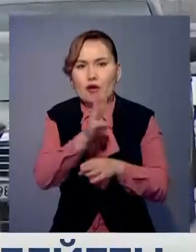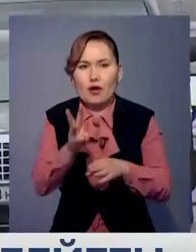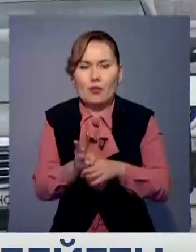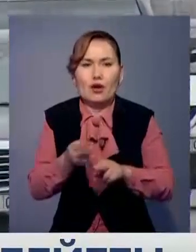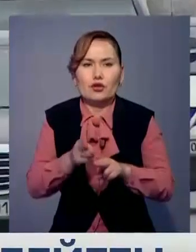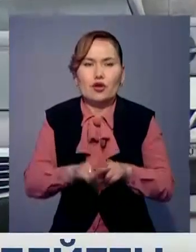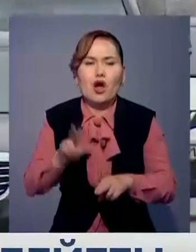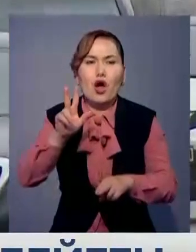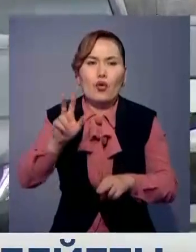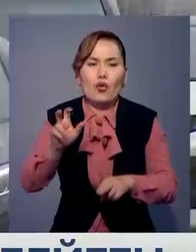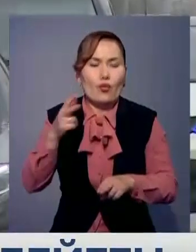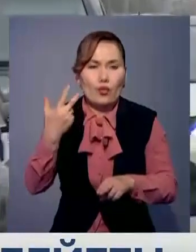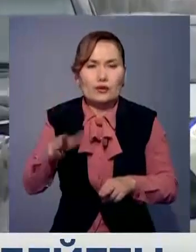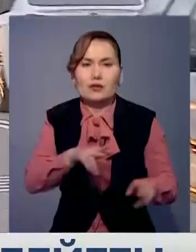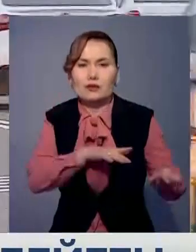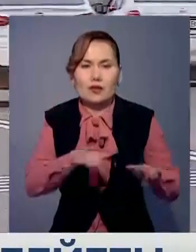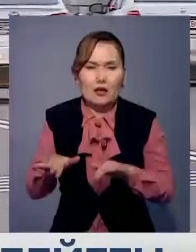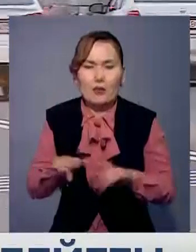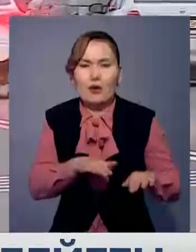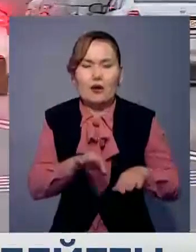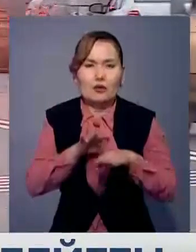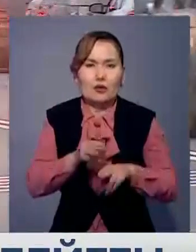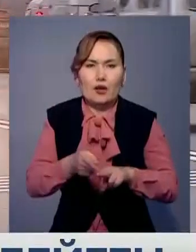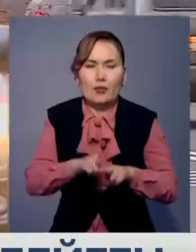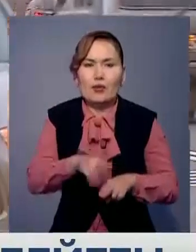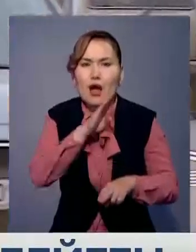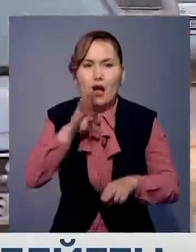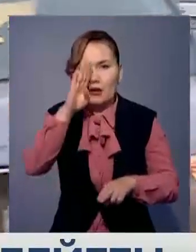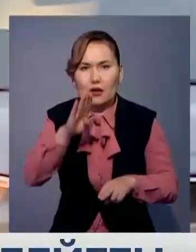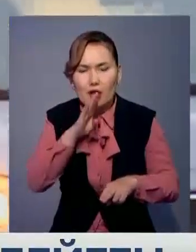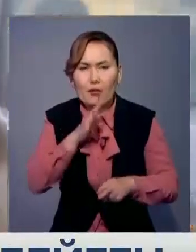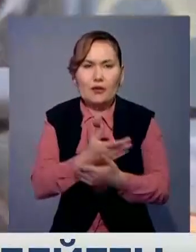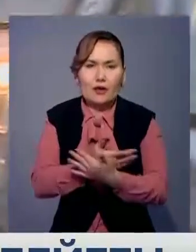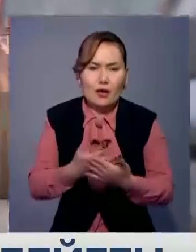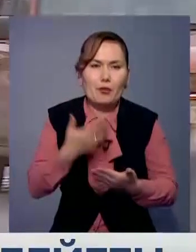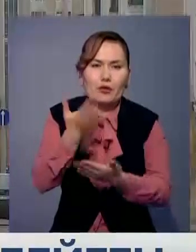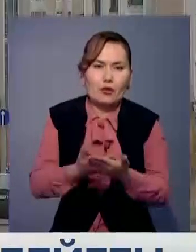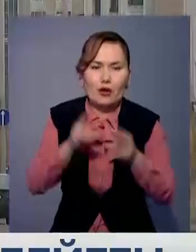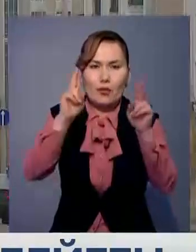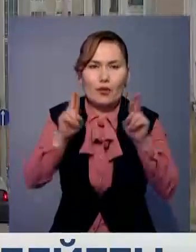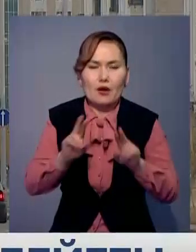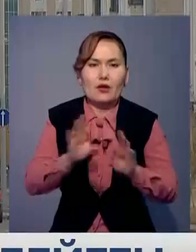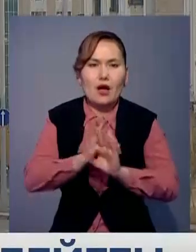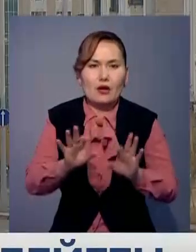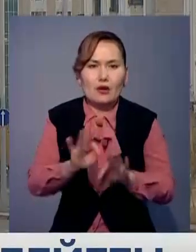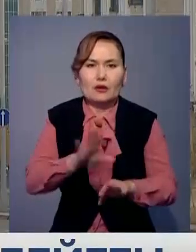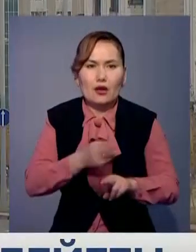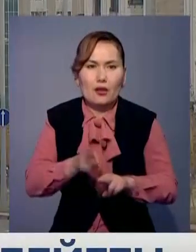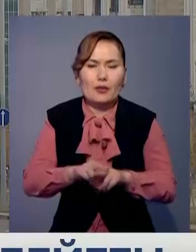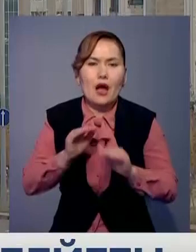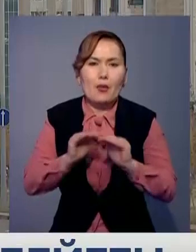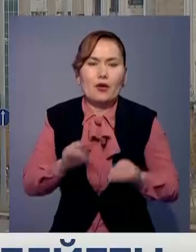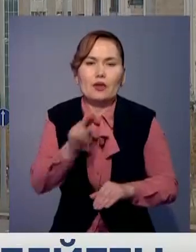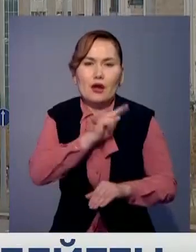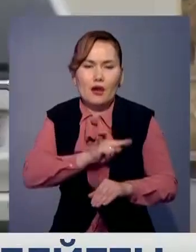30-дан астам іс-шара мен 15 ірі акция ұйымдастырған. Онда ата-аналар мен балаларға түрлі кеңес беріліп, алдын алу шаралар айтылды. Десек те,